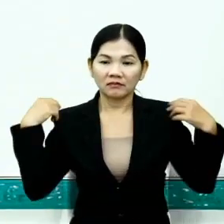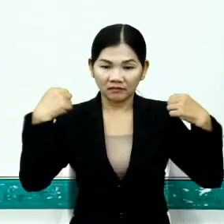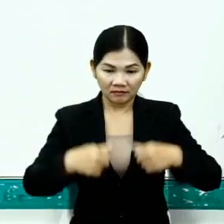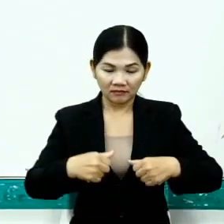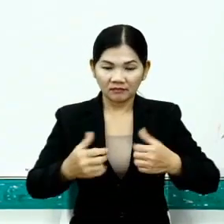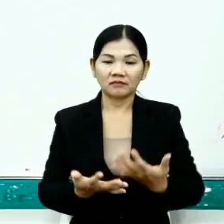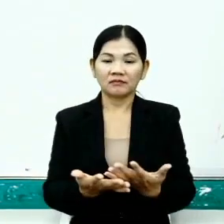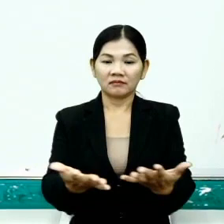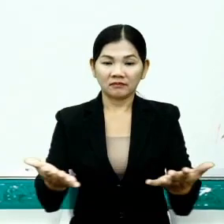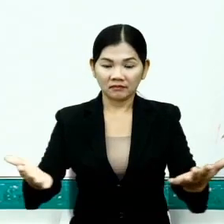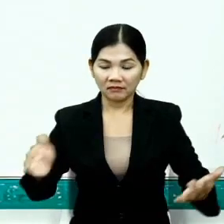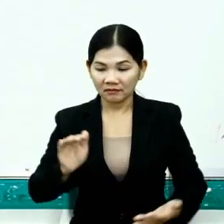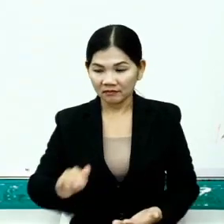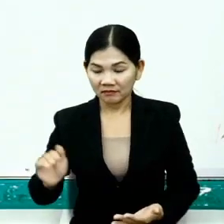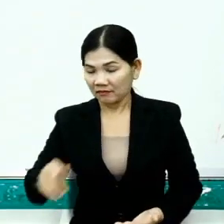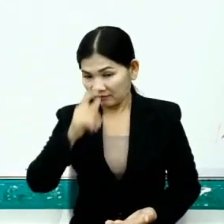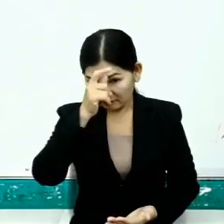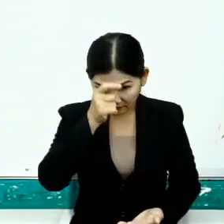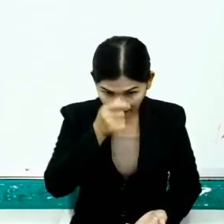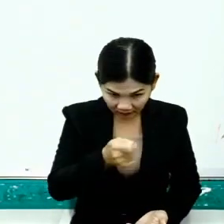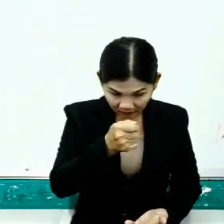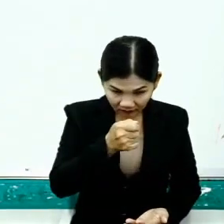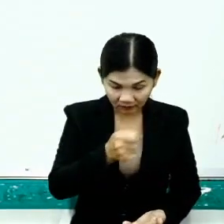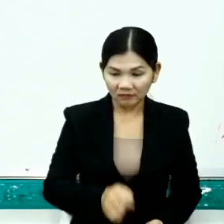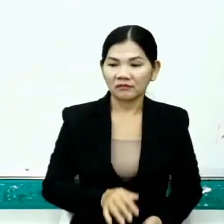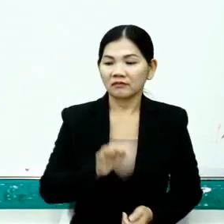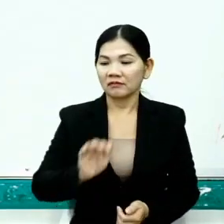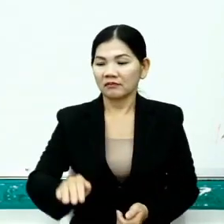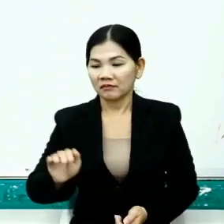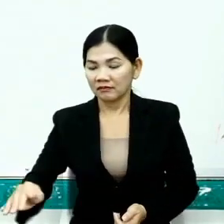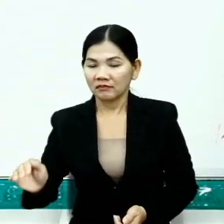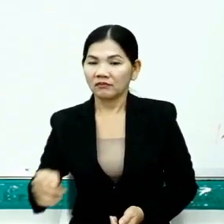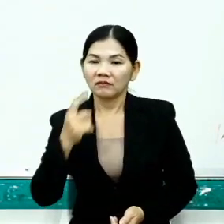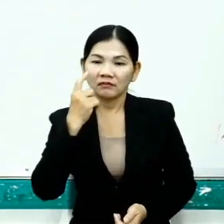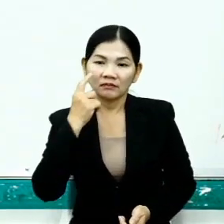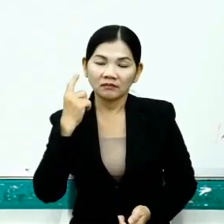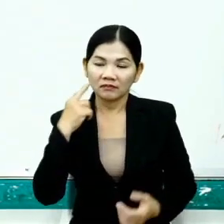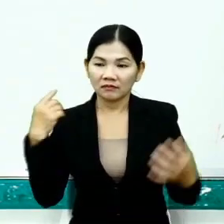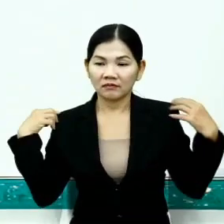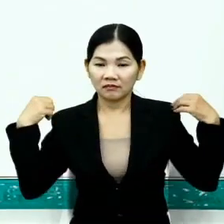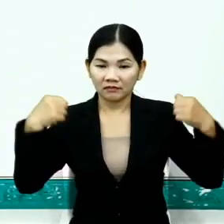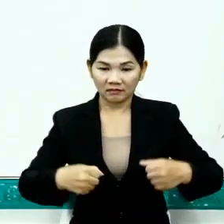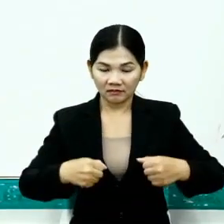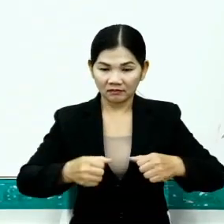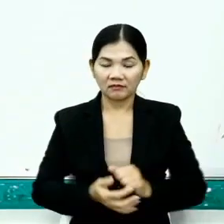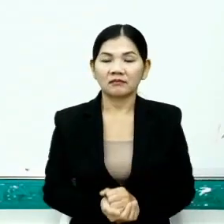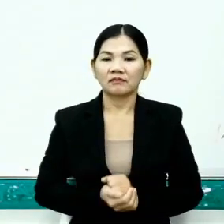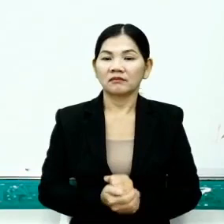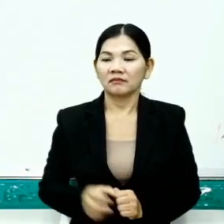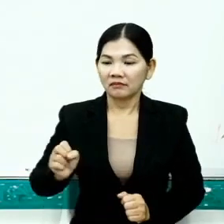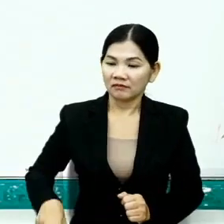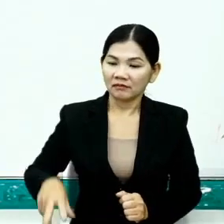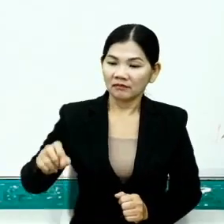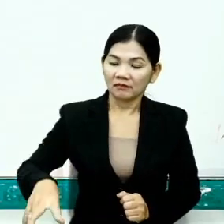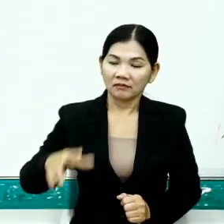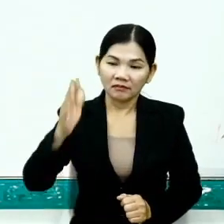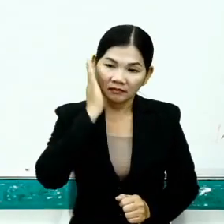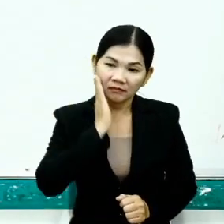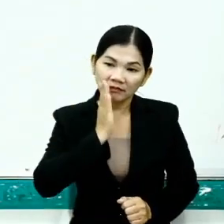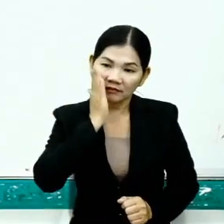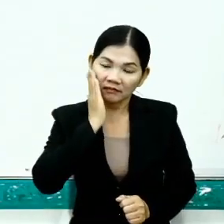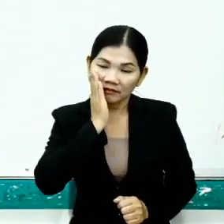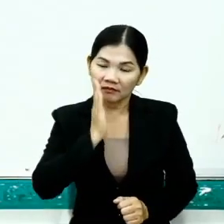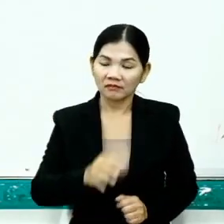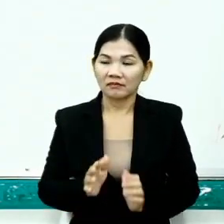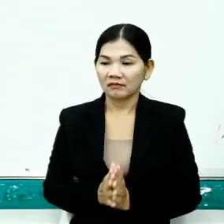pen ai ơn ơi cần cài bẹ muộn kinh cuồng pen ai cái chân chơi